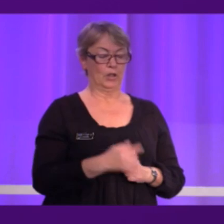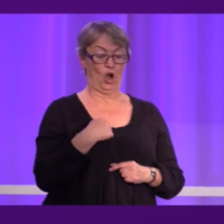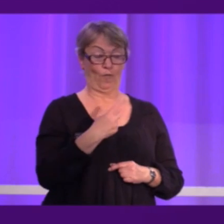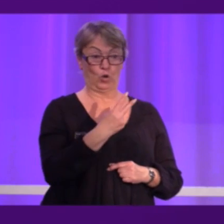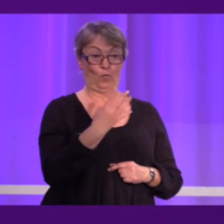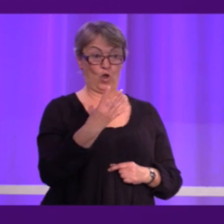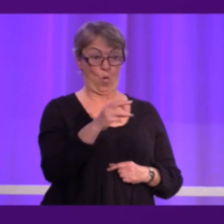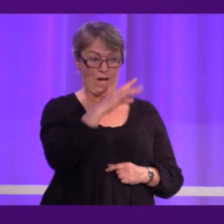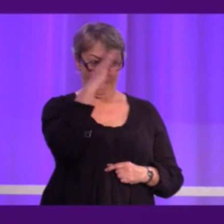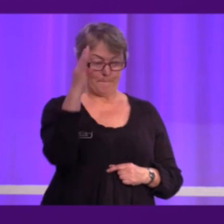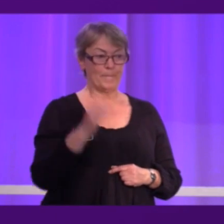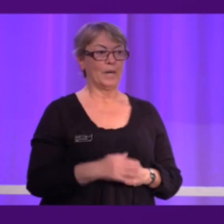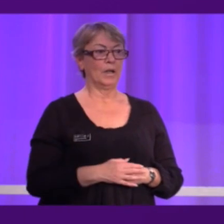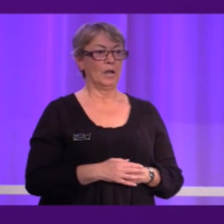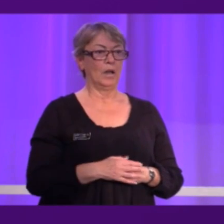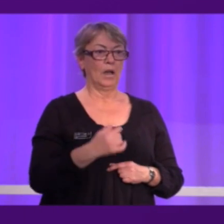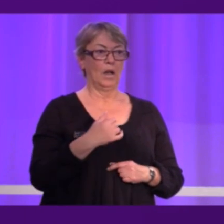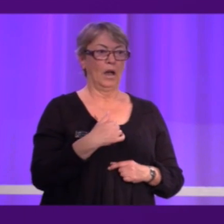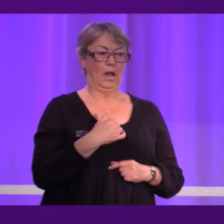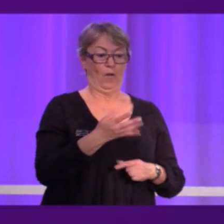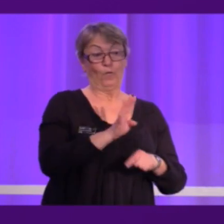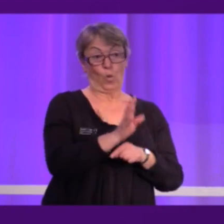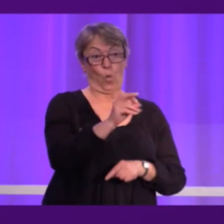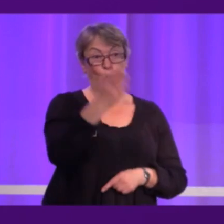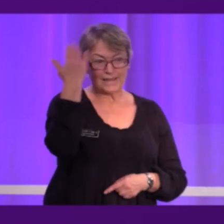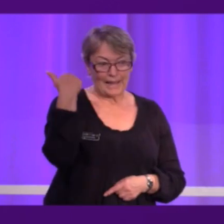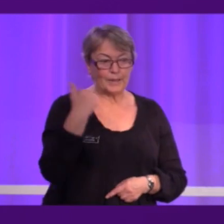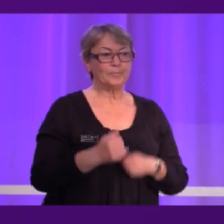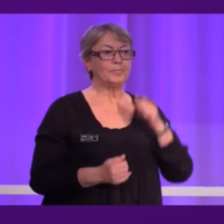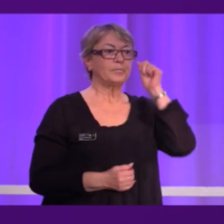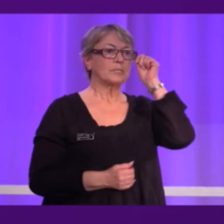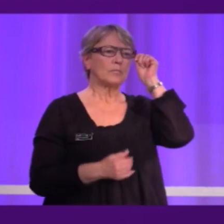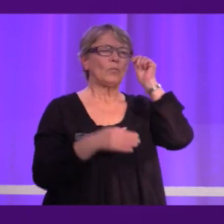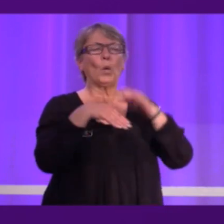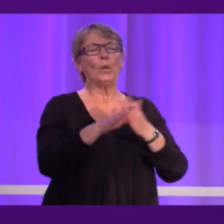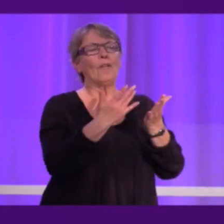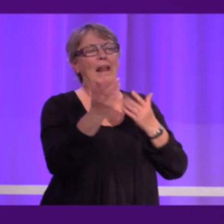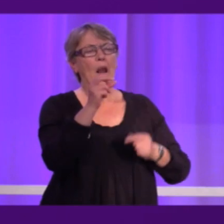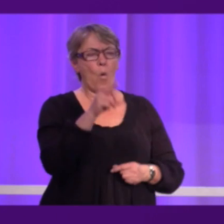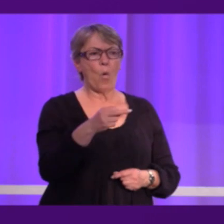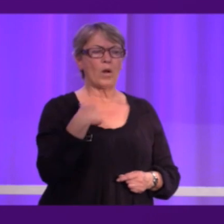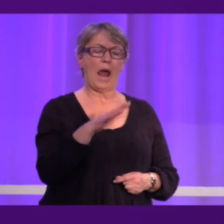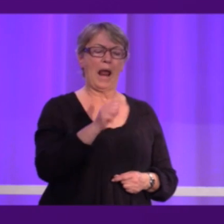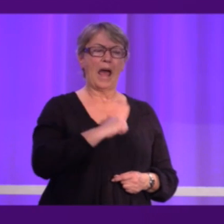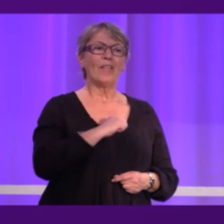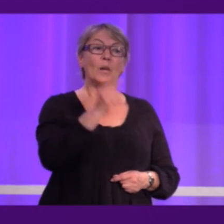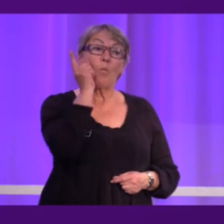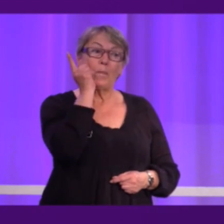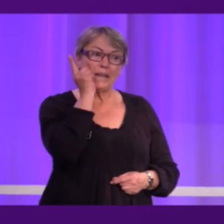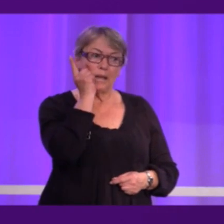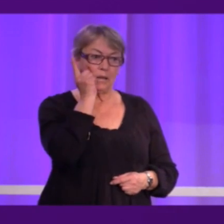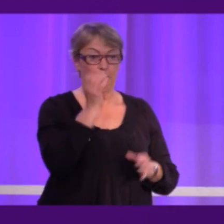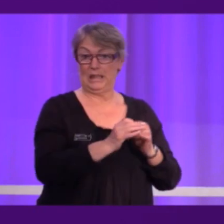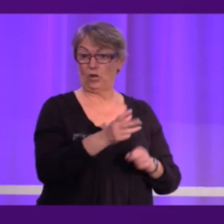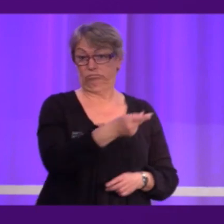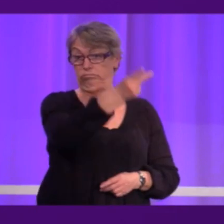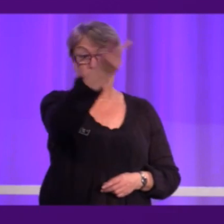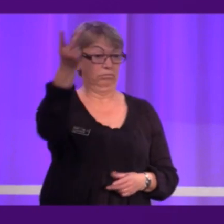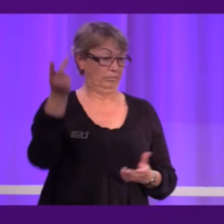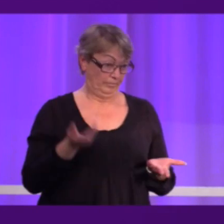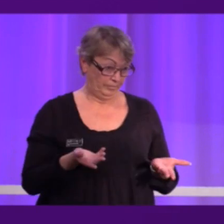24 år gammal. Det här är ungefär 14 år sedan. Och jag hade under flera års tid använt mobiltelefon, precis som många